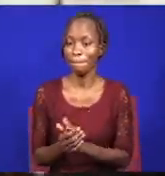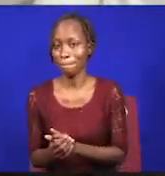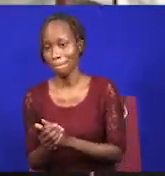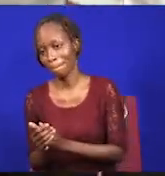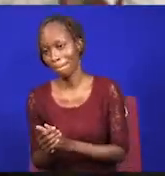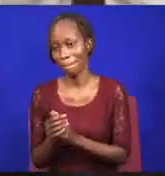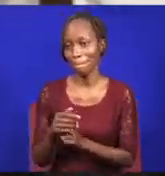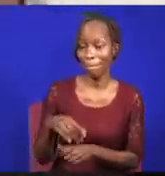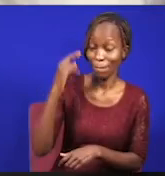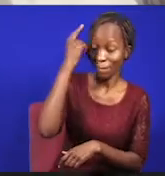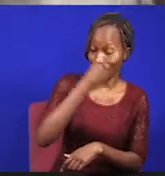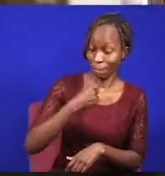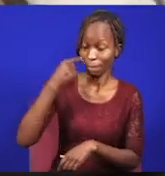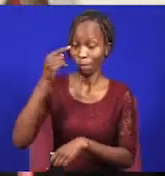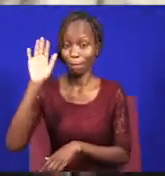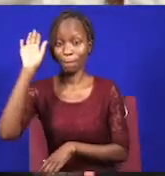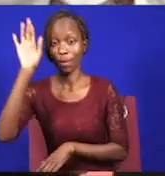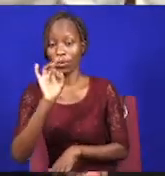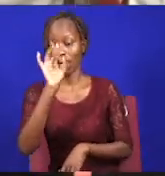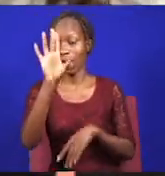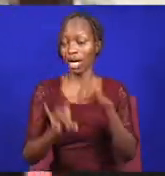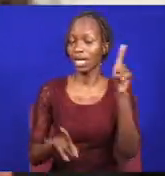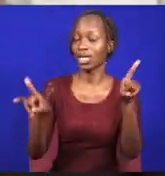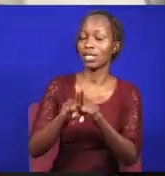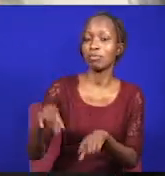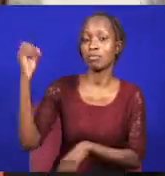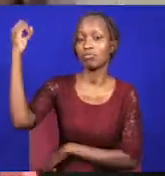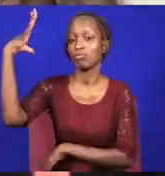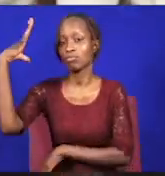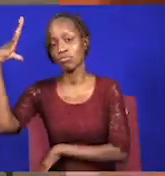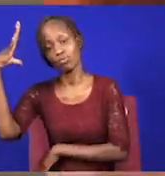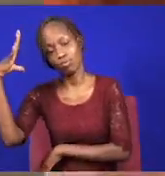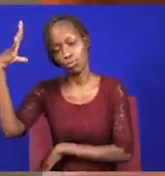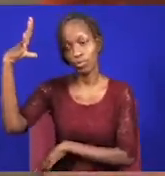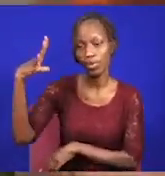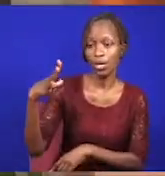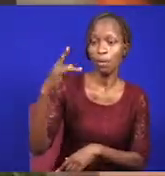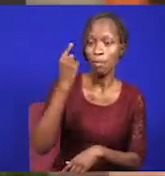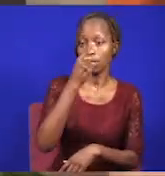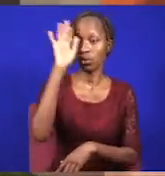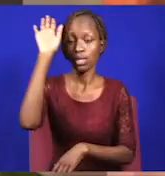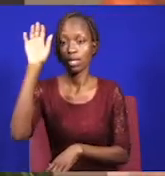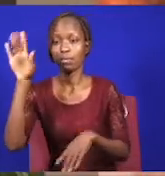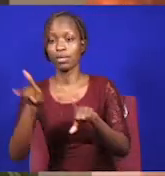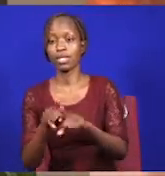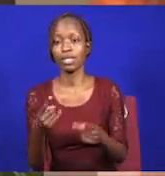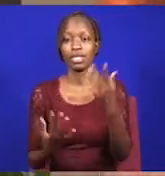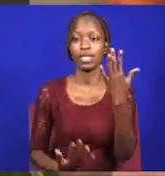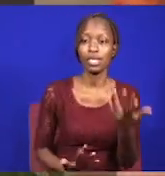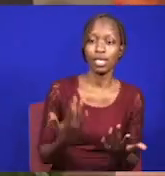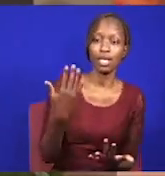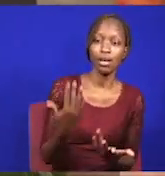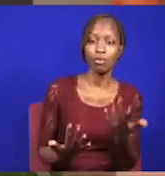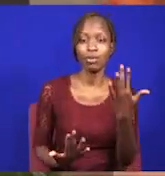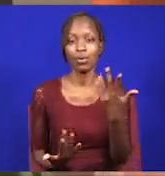Oh, uso, uso wang'ara kama jua, macho kama miale ya